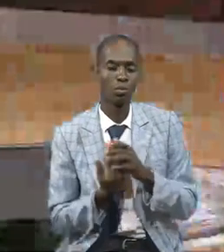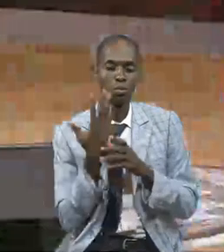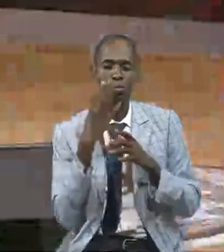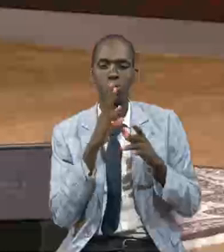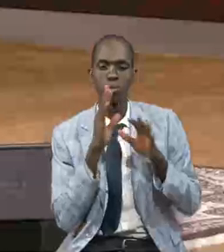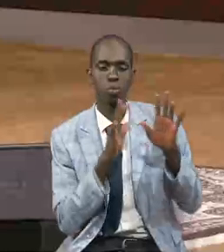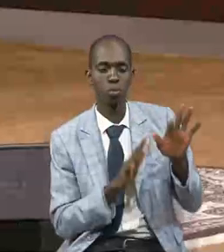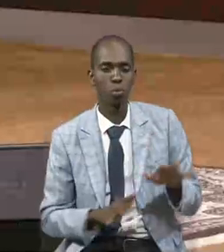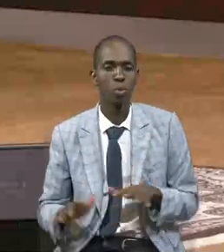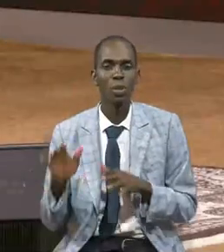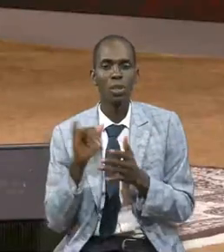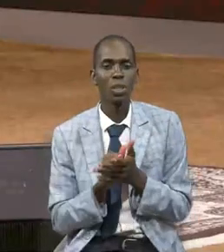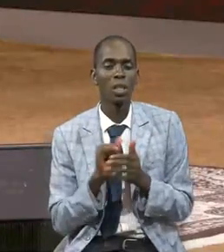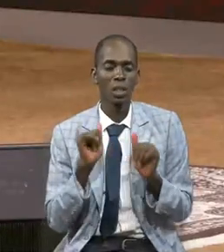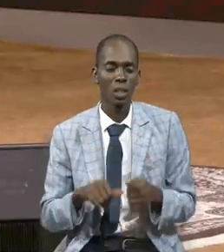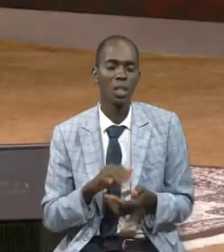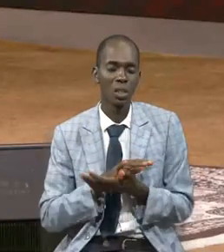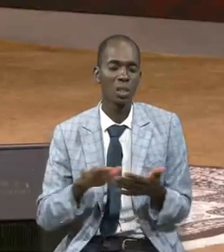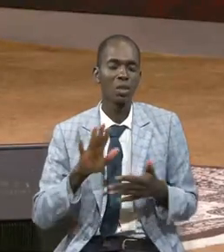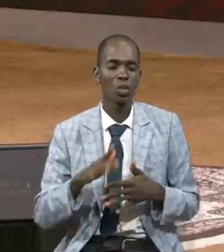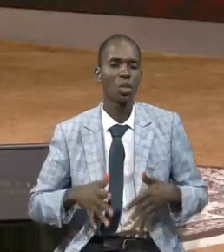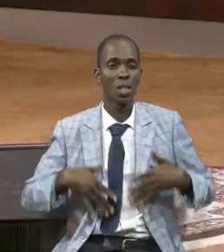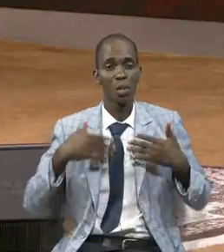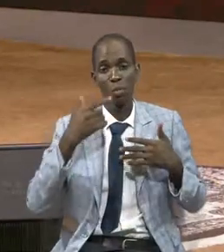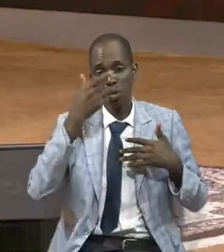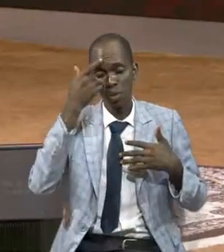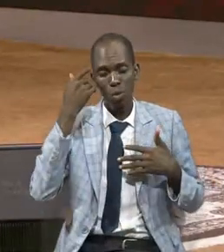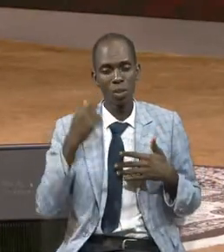qui purifie votre vie. Parce que,